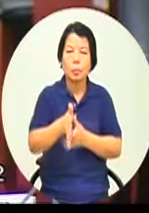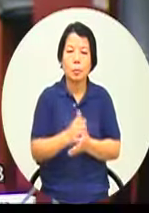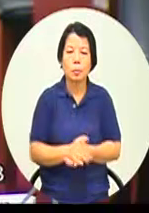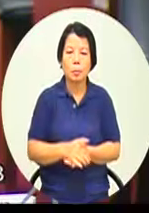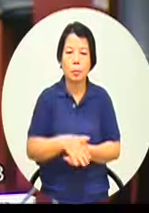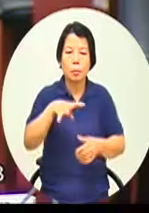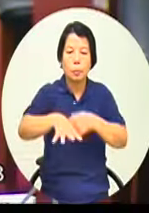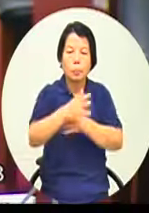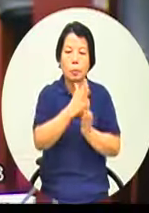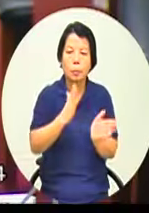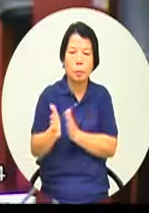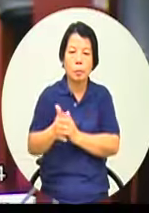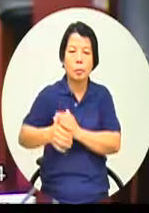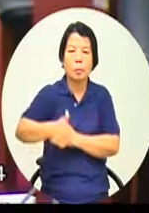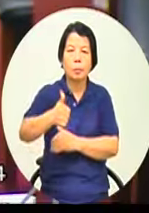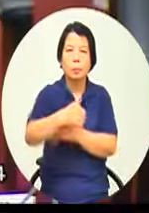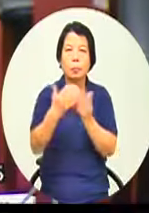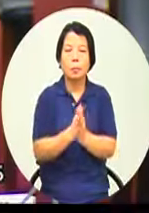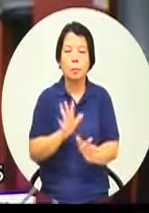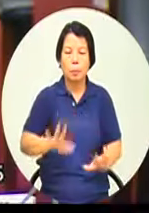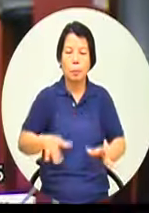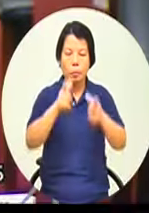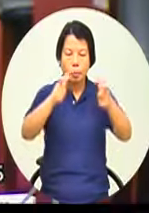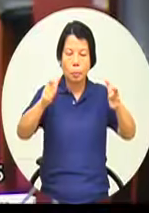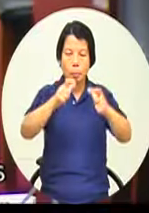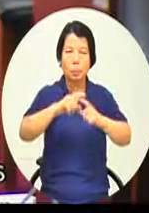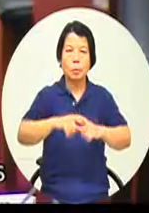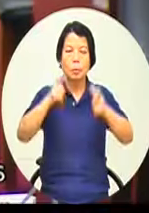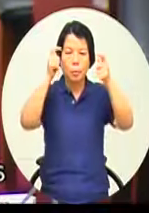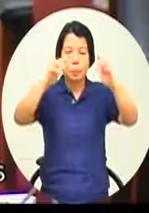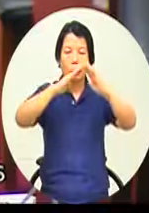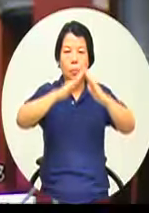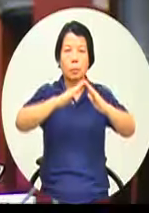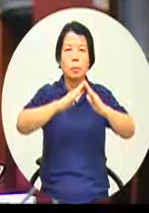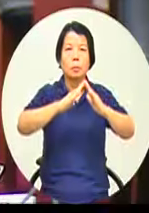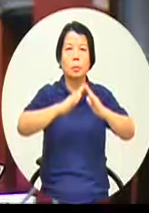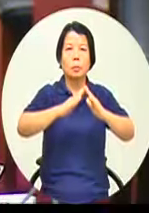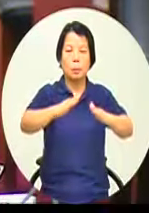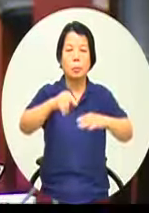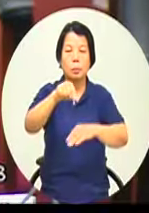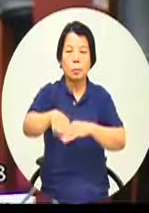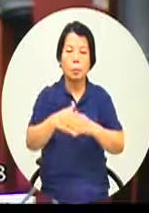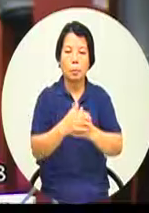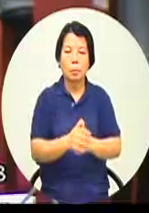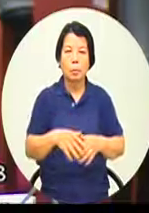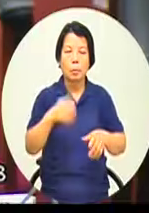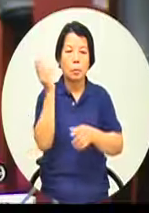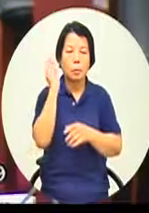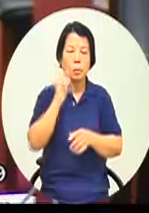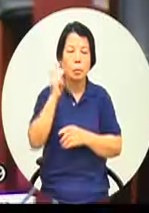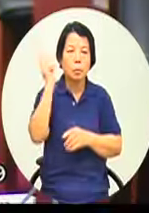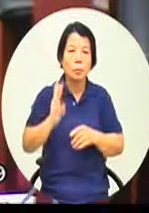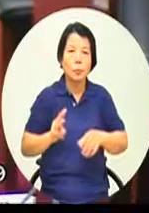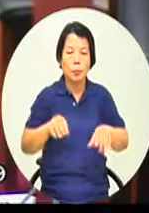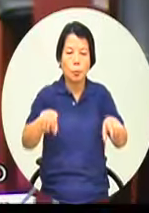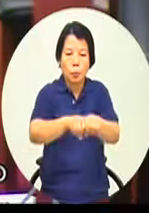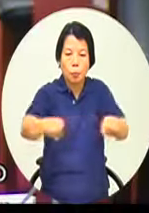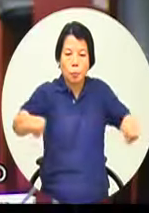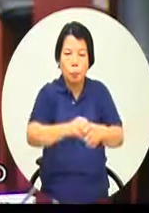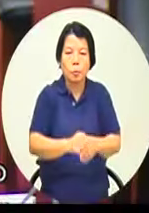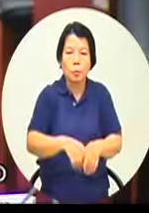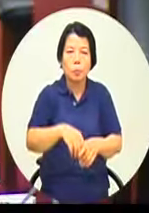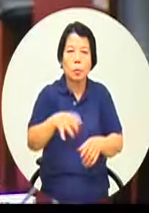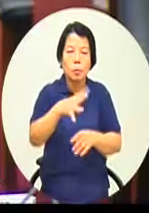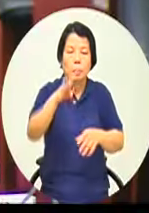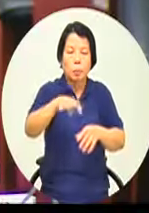理，我们目前大高雄的那个自来水的那个管线呢，总长是7428公里嘛？那